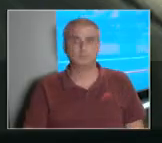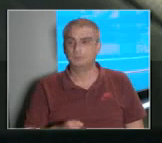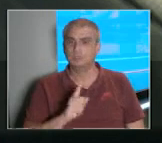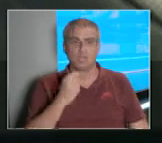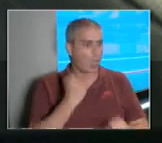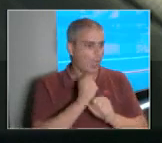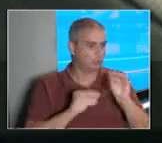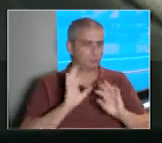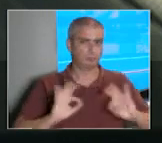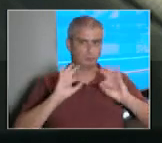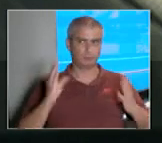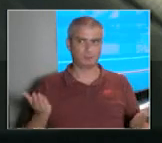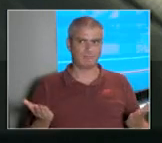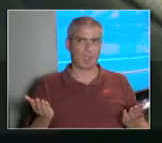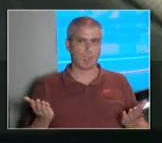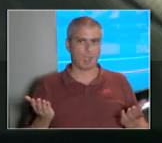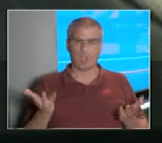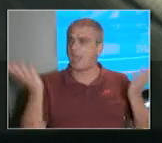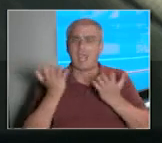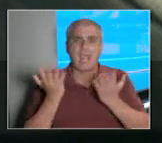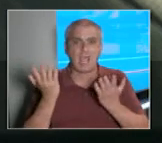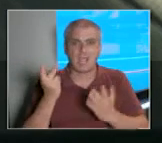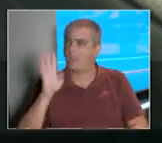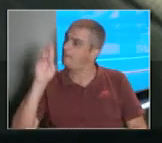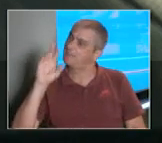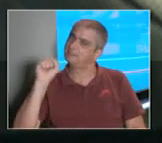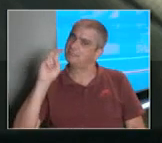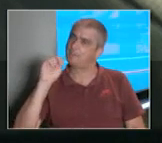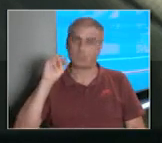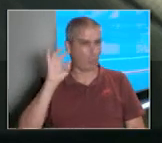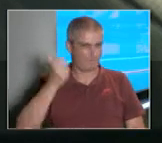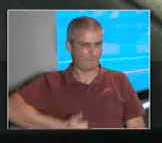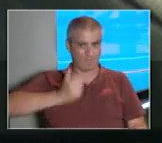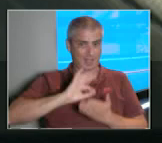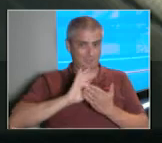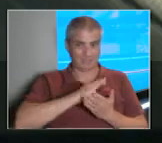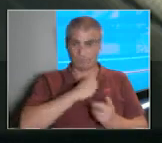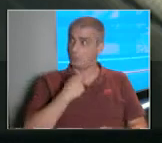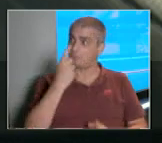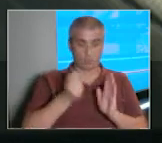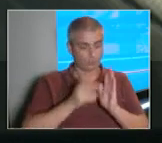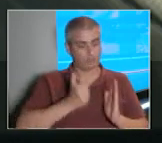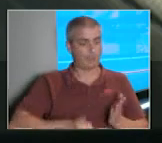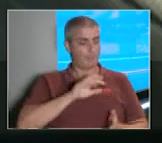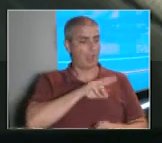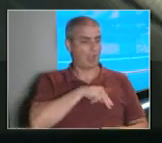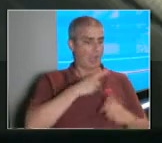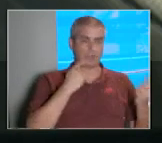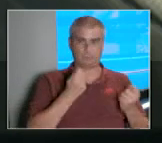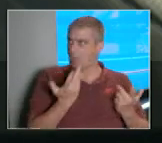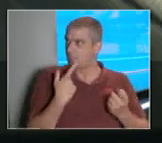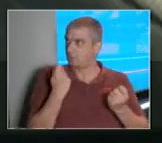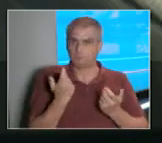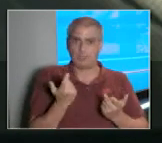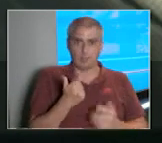הפעילו את המערכות, זה כל העניין. איך, בר סימן טוב, אמרתי לו אז, אתה דורשים לך להיות גם ראש מערך הסברה. למה? כן מערך